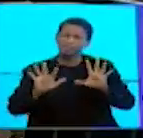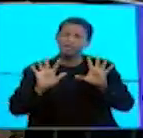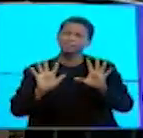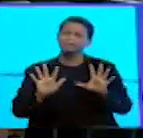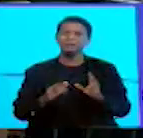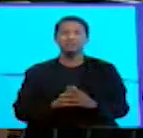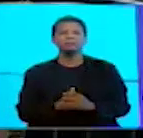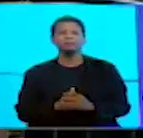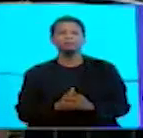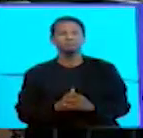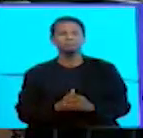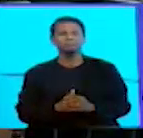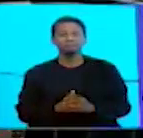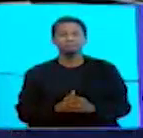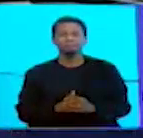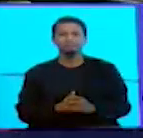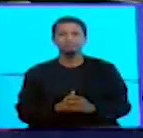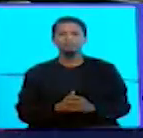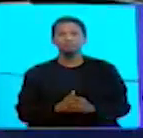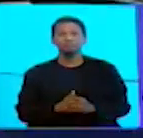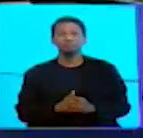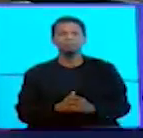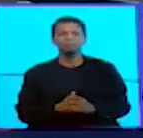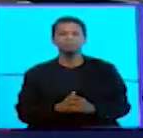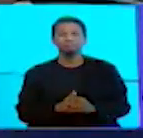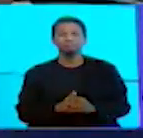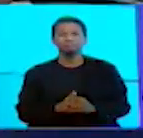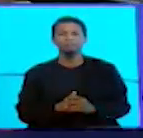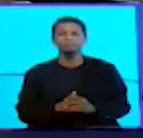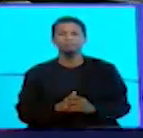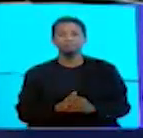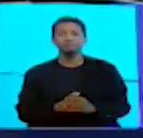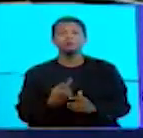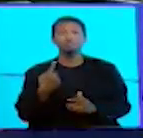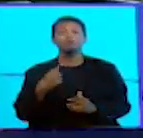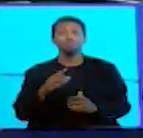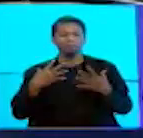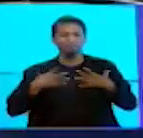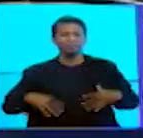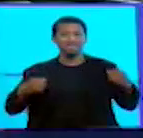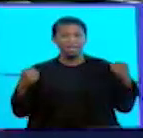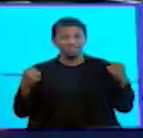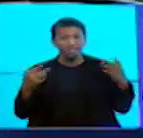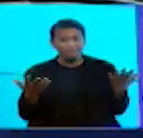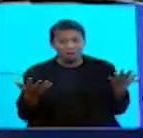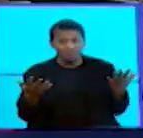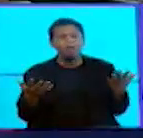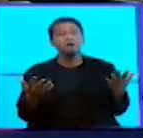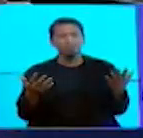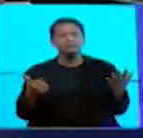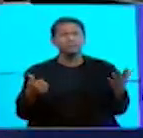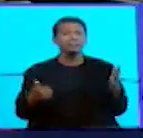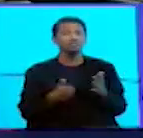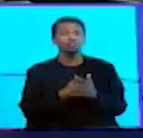Ya pemirsa RCTI, salah satu cara untuk hidup sehat adalah dengan mengikuti pola hidup Rasulullah. Nah, diantaranya adalah mengkonsumsi